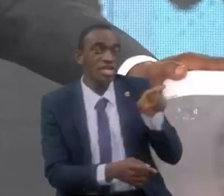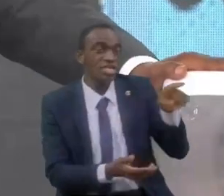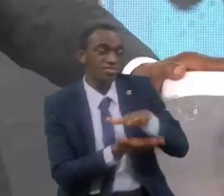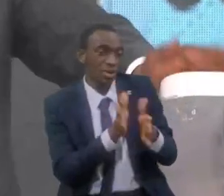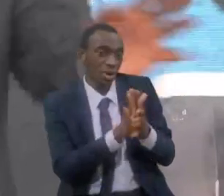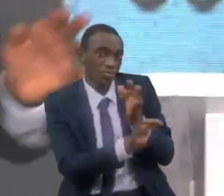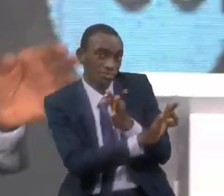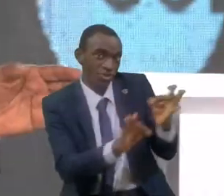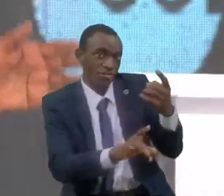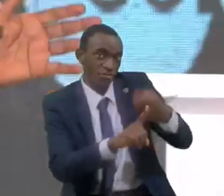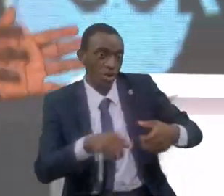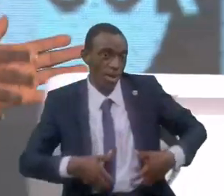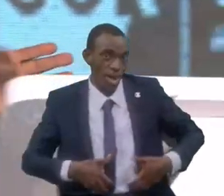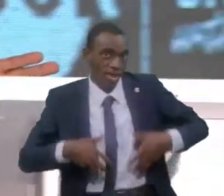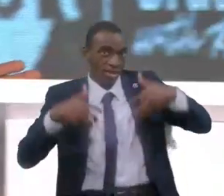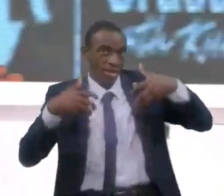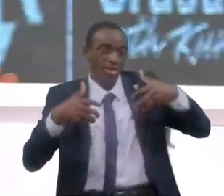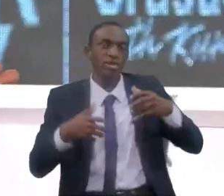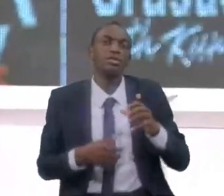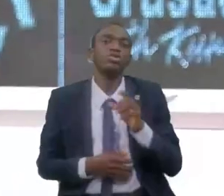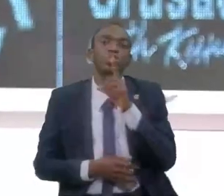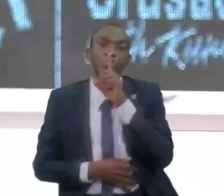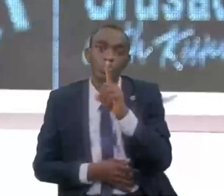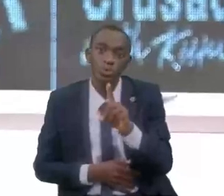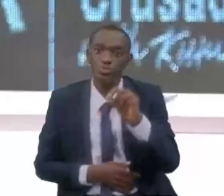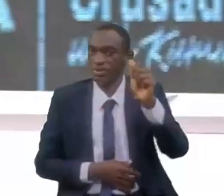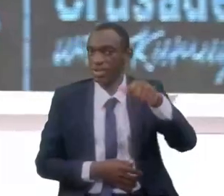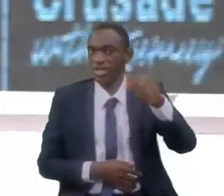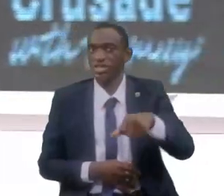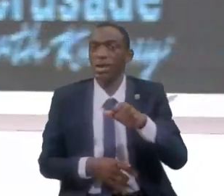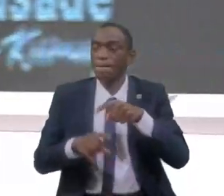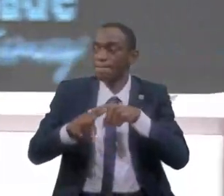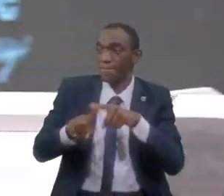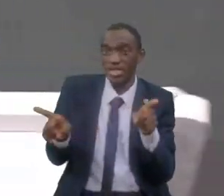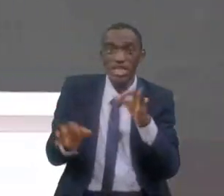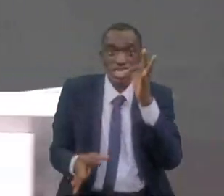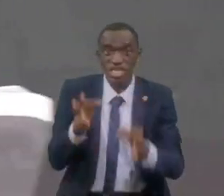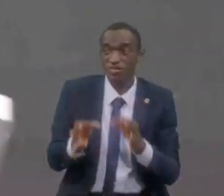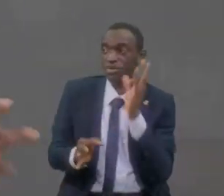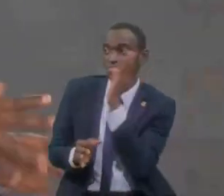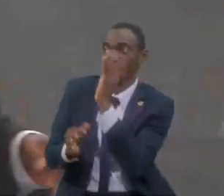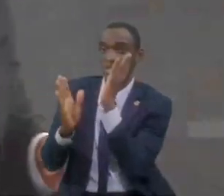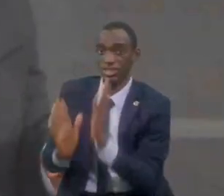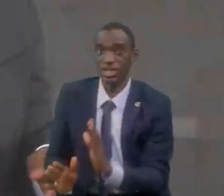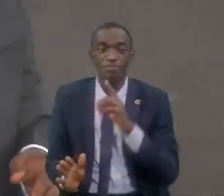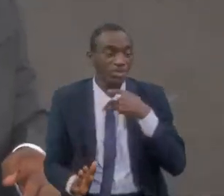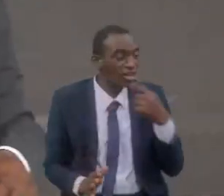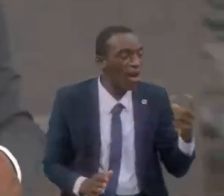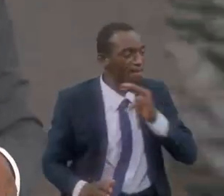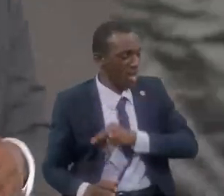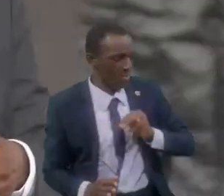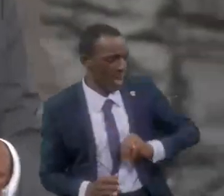Oui. Bon. Si le ministre dit aux membres que l'esprit de vie en